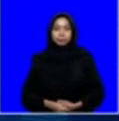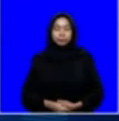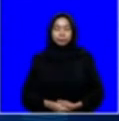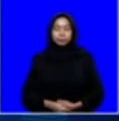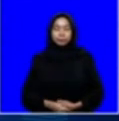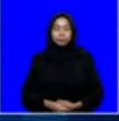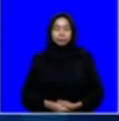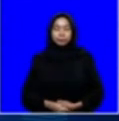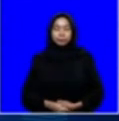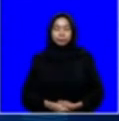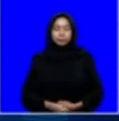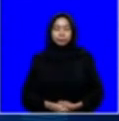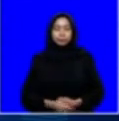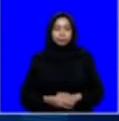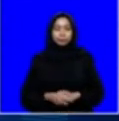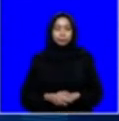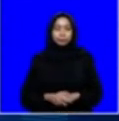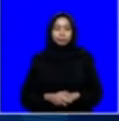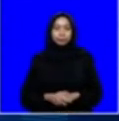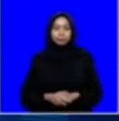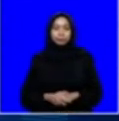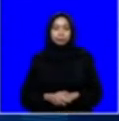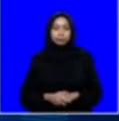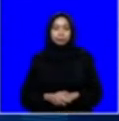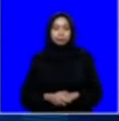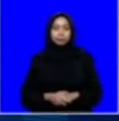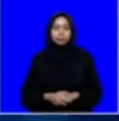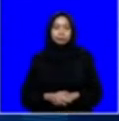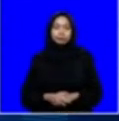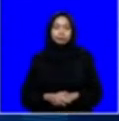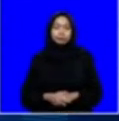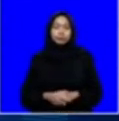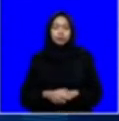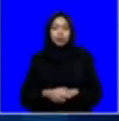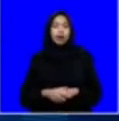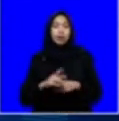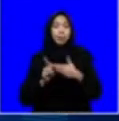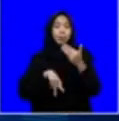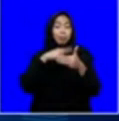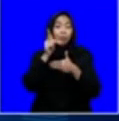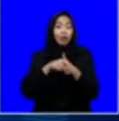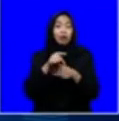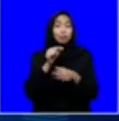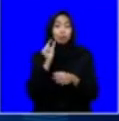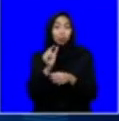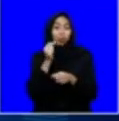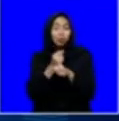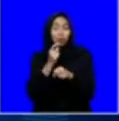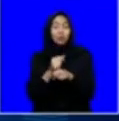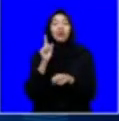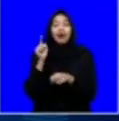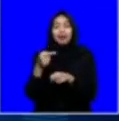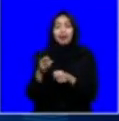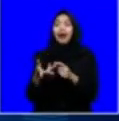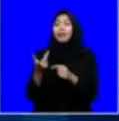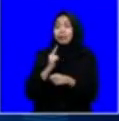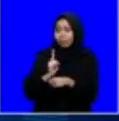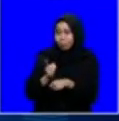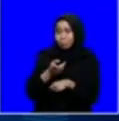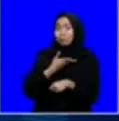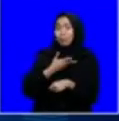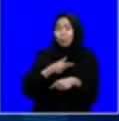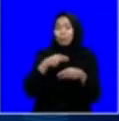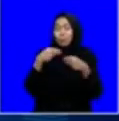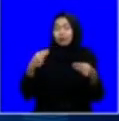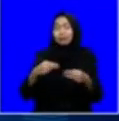Program guru, tentunya guru, peran guru adalah peran yang terpenting dalam meningkatkan kualitas pendidikan kita. Dengan